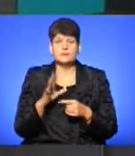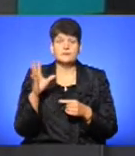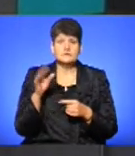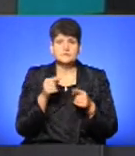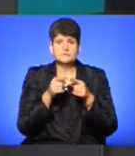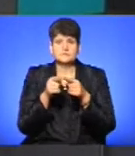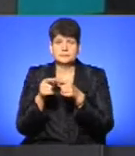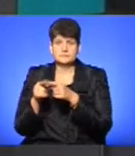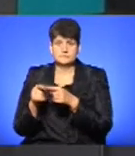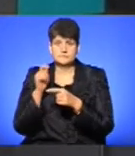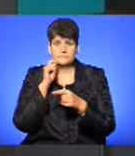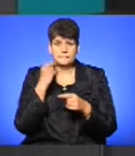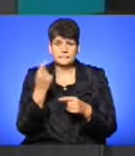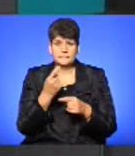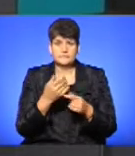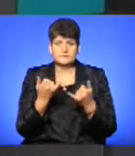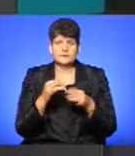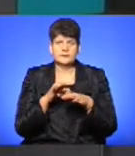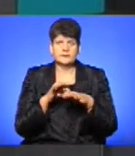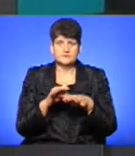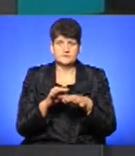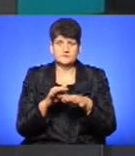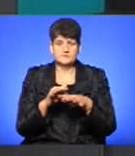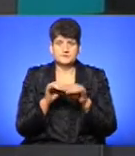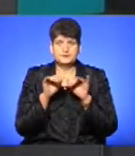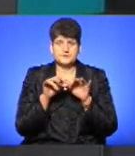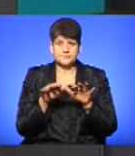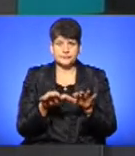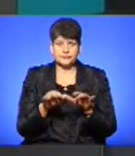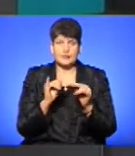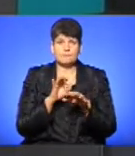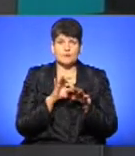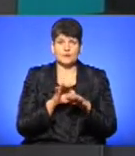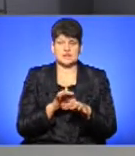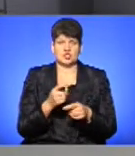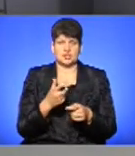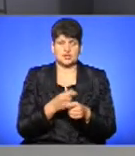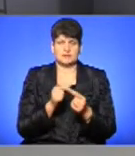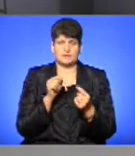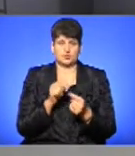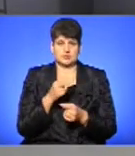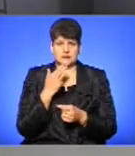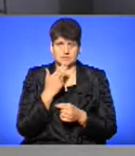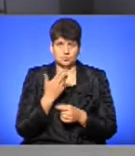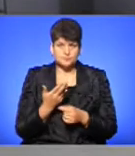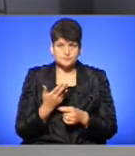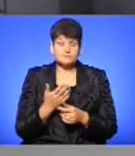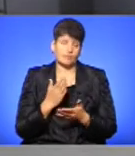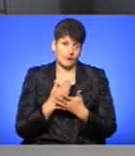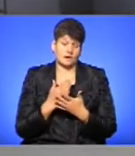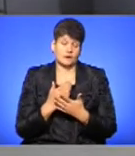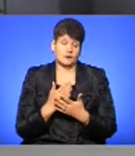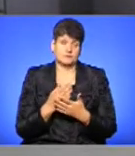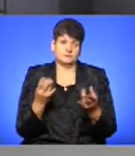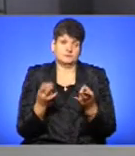куточках України якраз зараз проводяться такі акції, відповідно, проводяться щеплення проти грипу, тому є попит